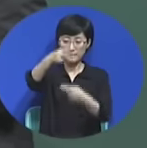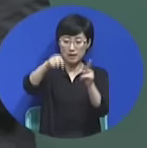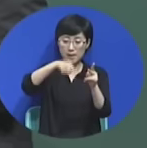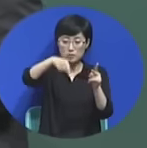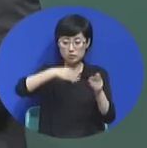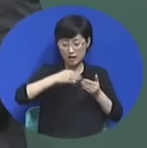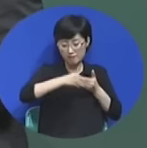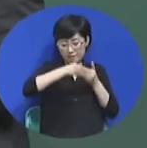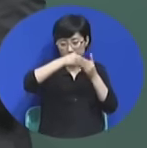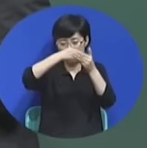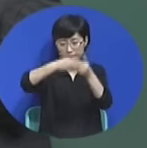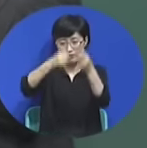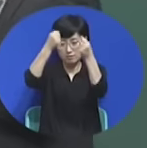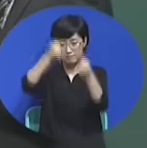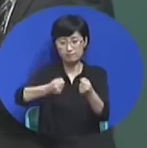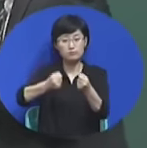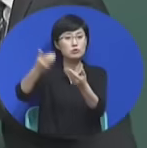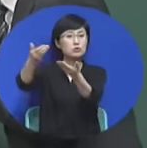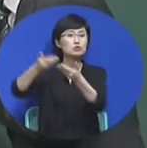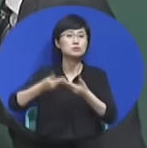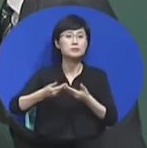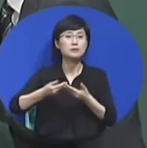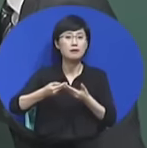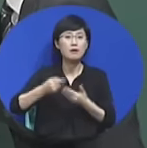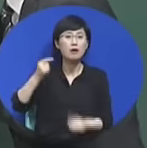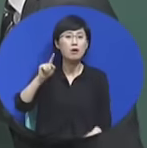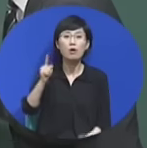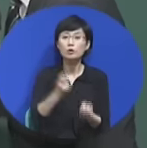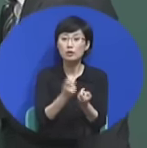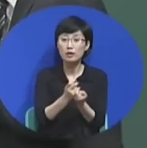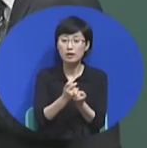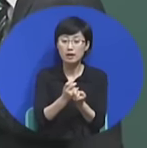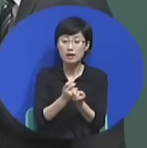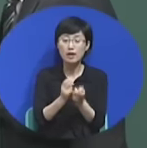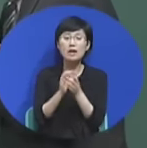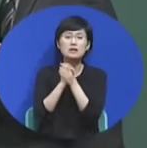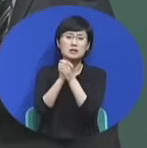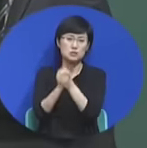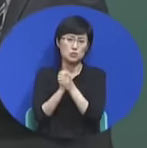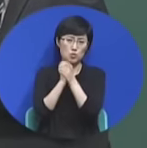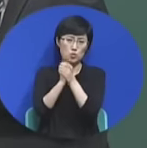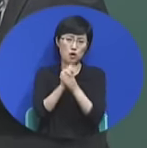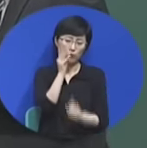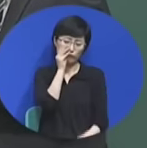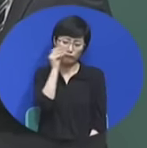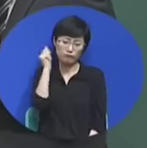거예요. 是神把我领进这里面. 뭡니까 여러분? 기도할 수 있는 자로 만들어 나가시는 거예요.